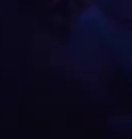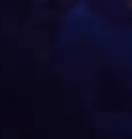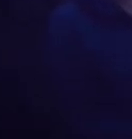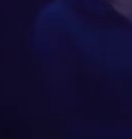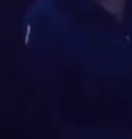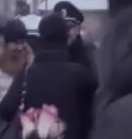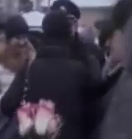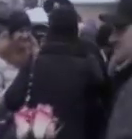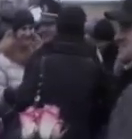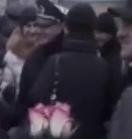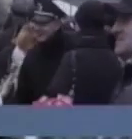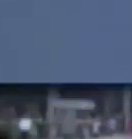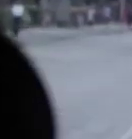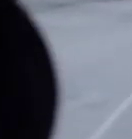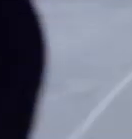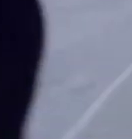Музика